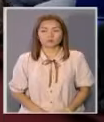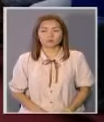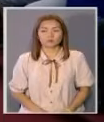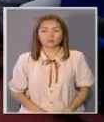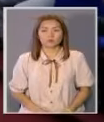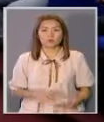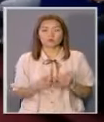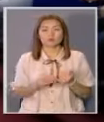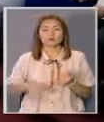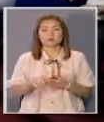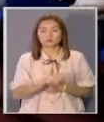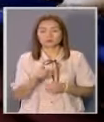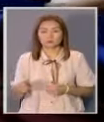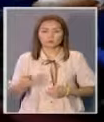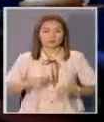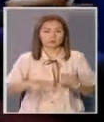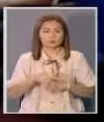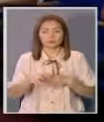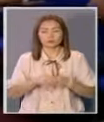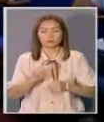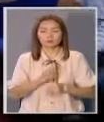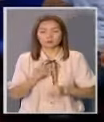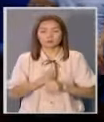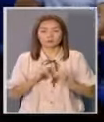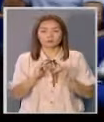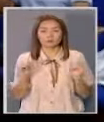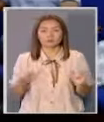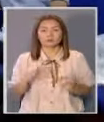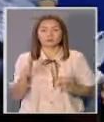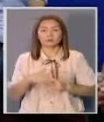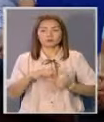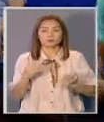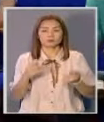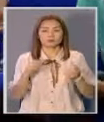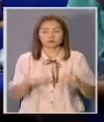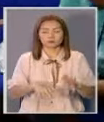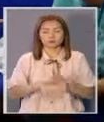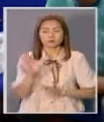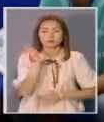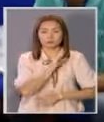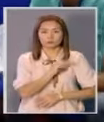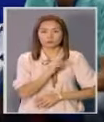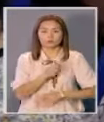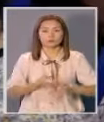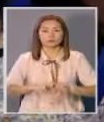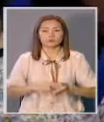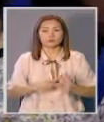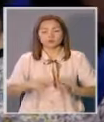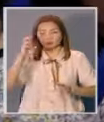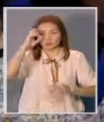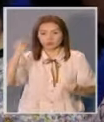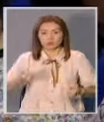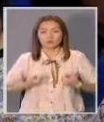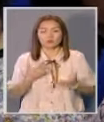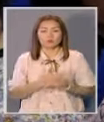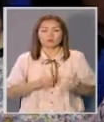Жоба ауылдық жердің азаматтарына кәсіпті бірлесе кооперация құру арқылы жүргізіп, халқымды іс бастауға мүмкіндік бермек. Бұл бағытта үкіметтен де қолдау